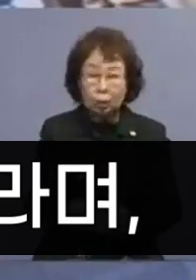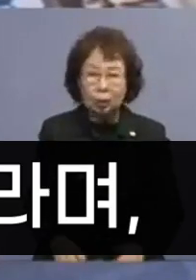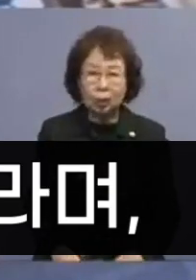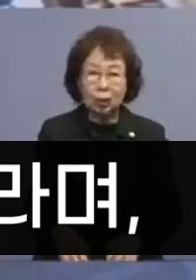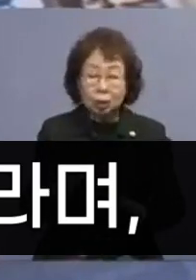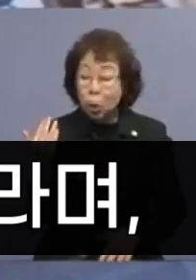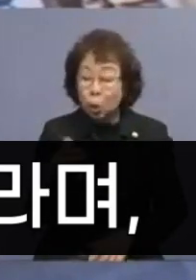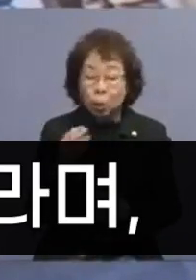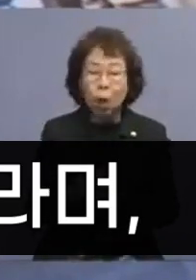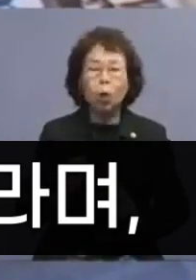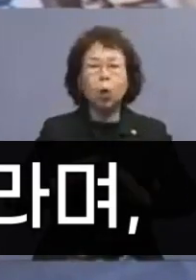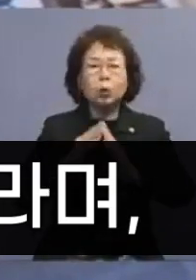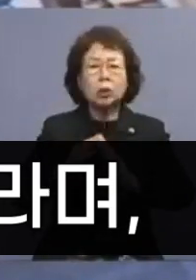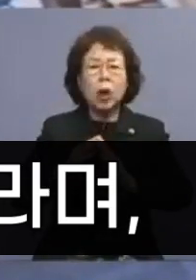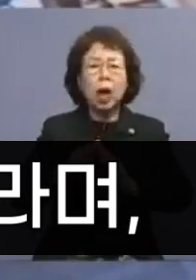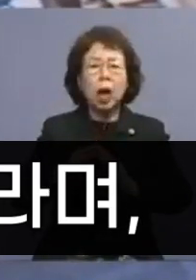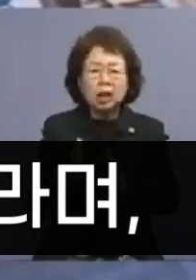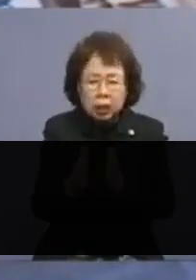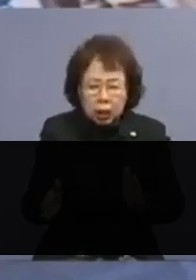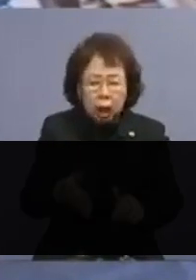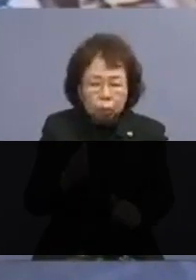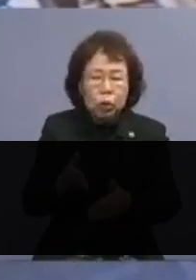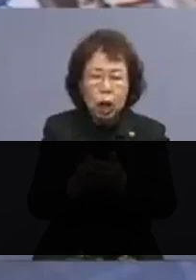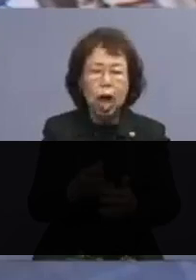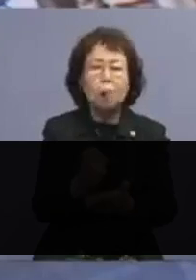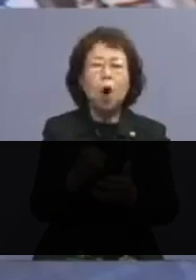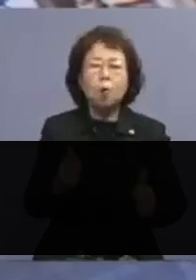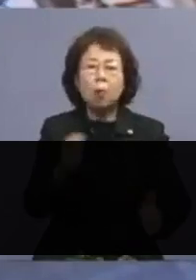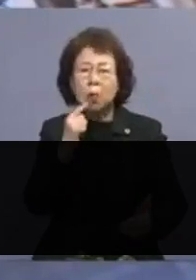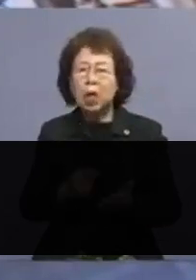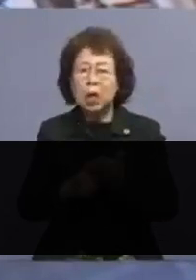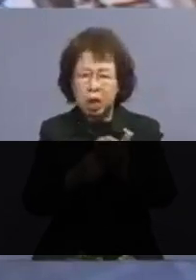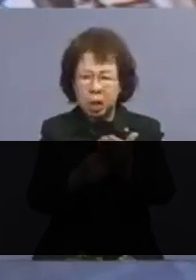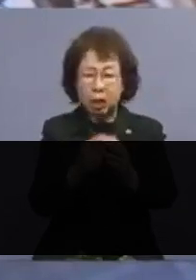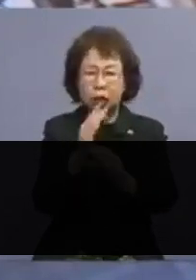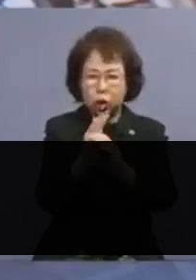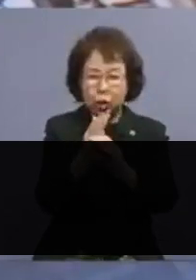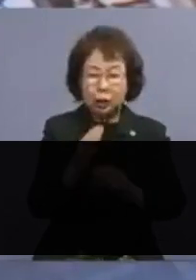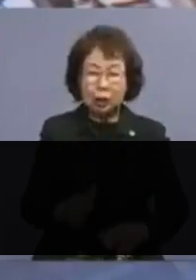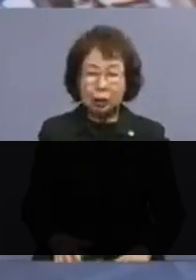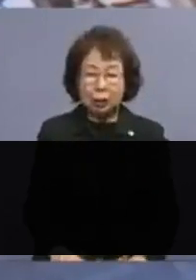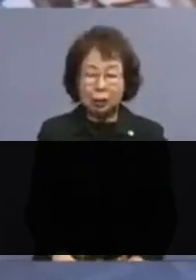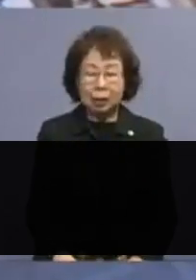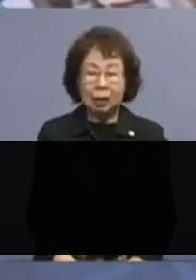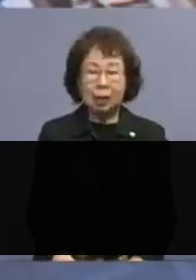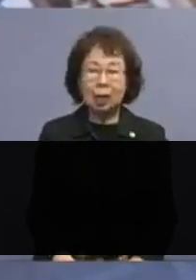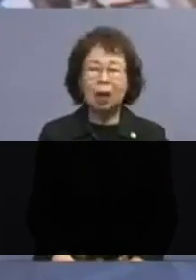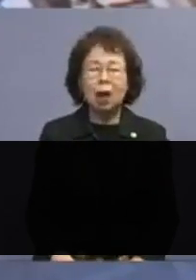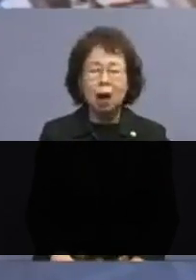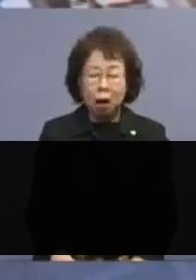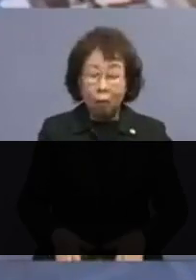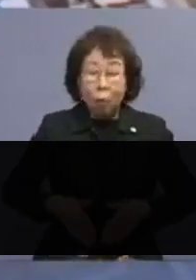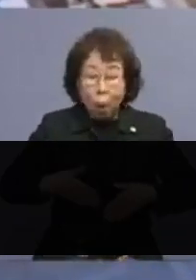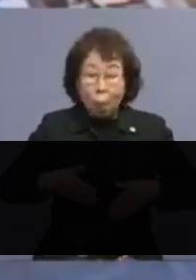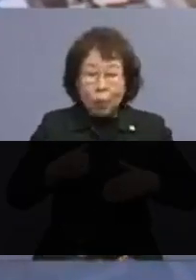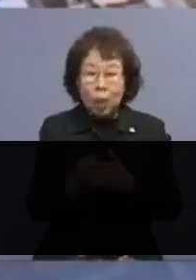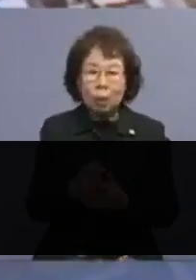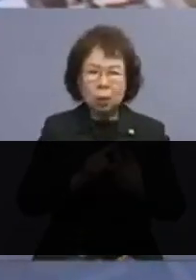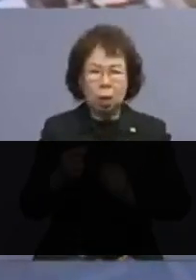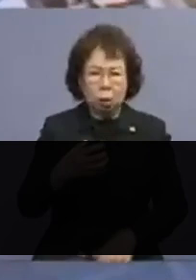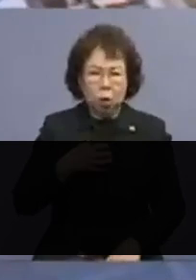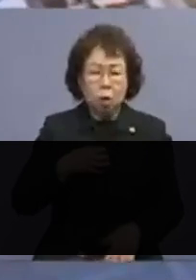최근 공사를 다시 시작하게 해달라며 법원의 이의 신청을 제기했습니다 그러는 사이 해빙기를 맞아 더